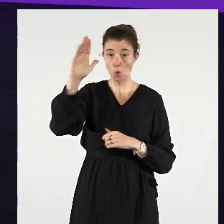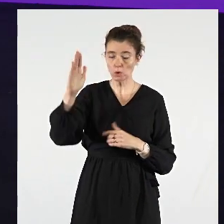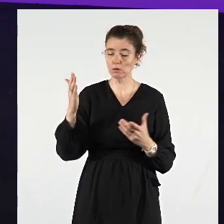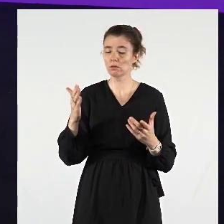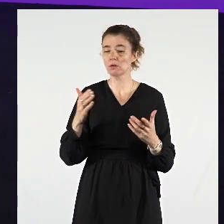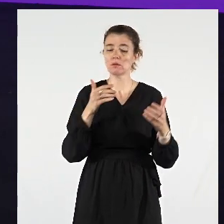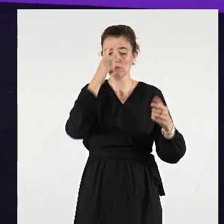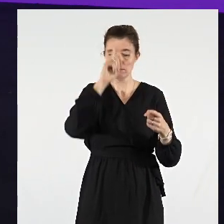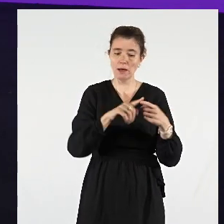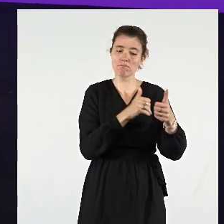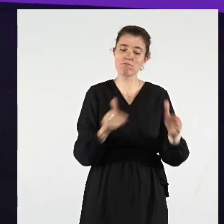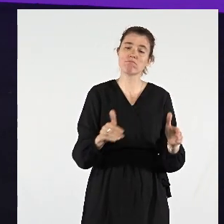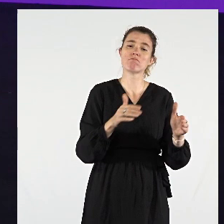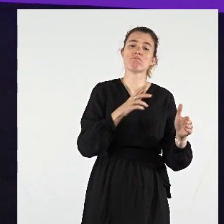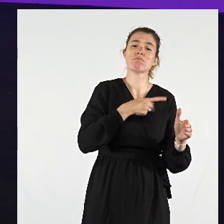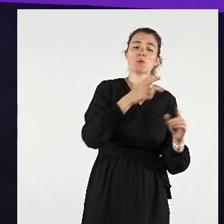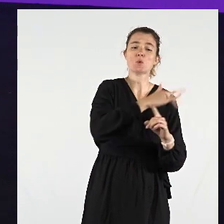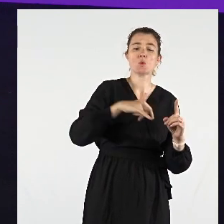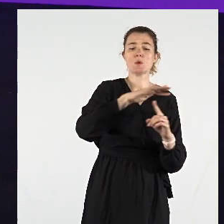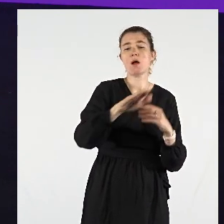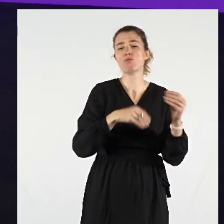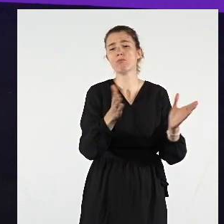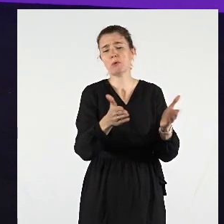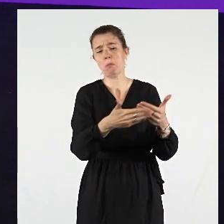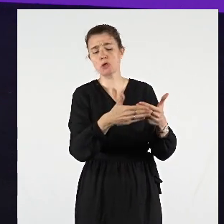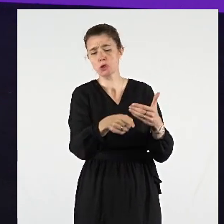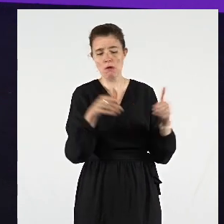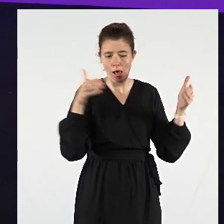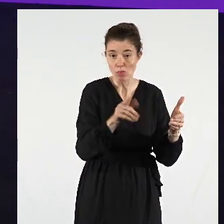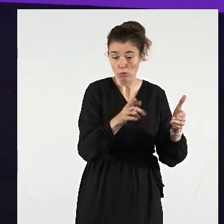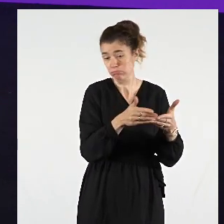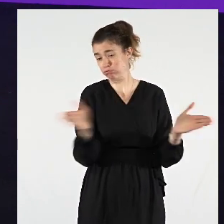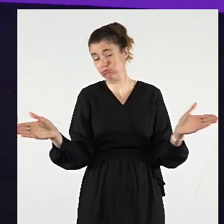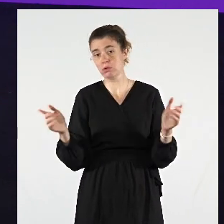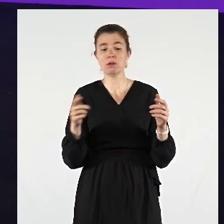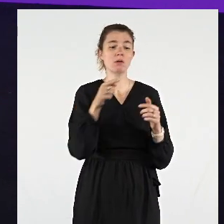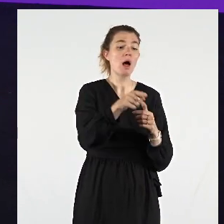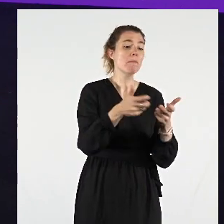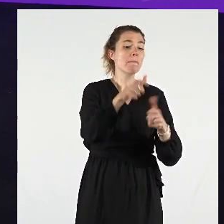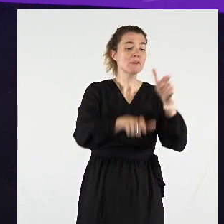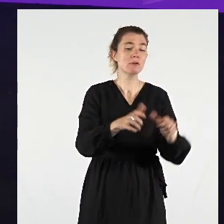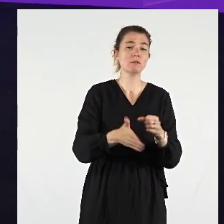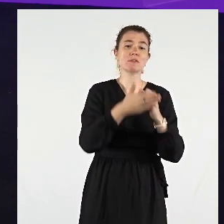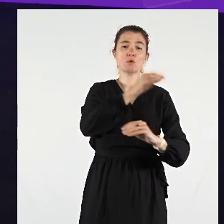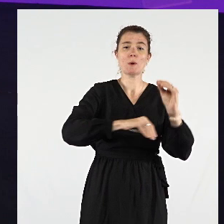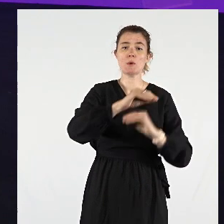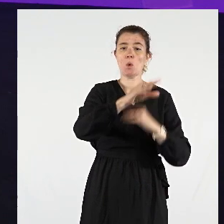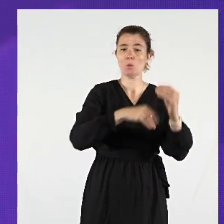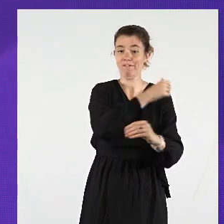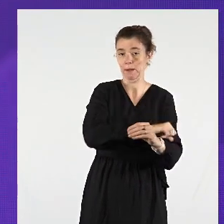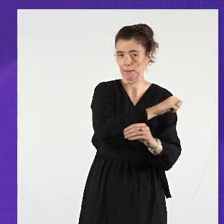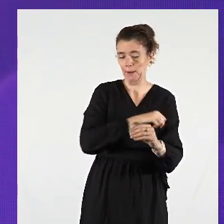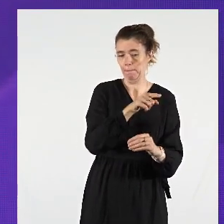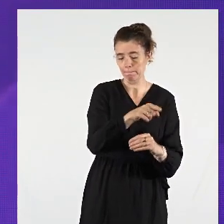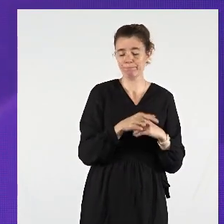médico-social et le secteur hospitalier qui n'est pas loin en termes de vivier d'emploi sur les aides-soignants, les infirmiers. Eh bien, nous